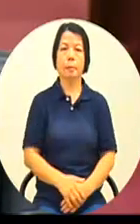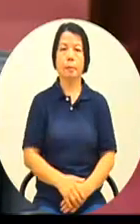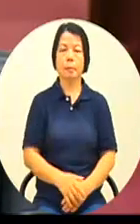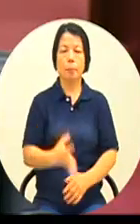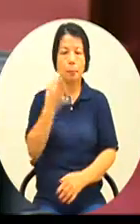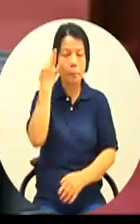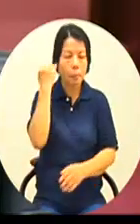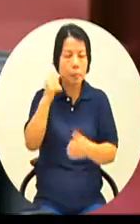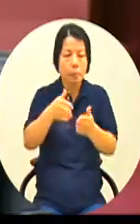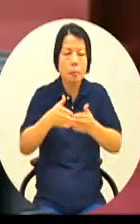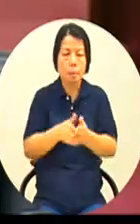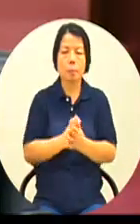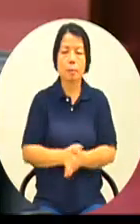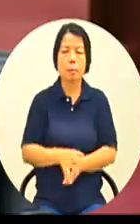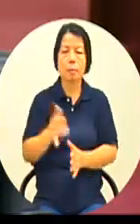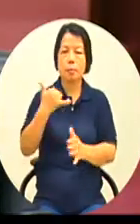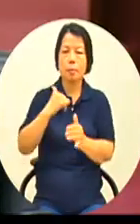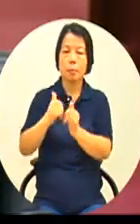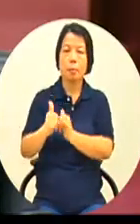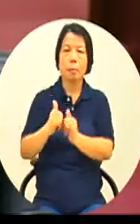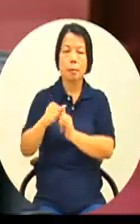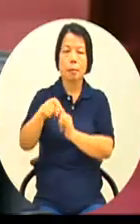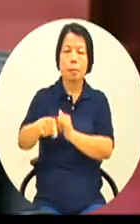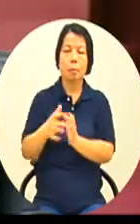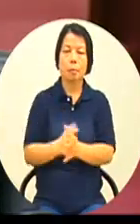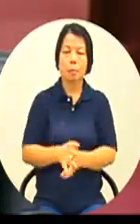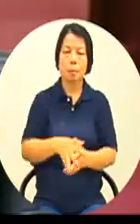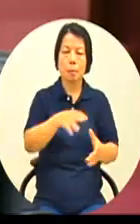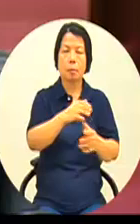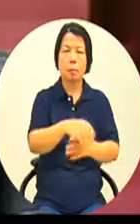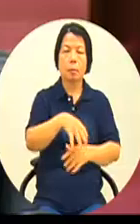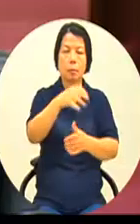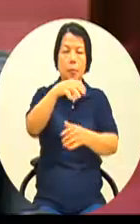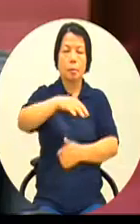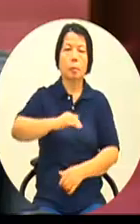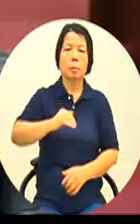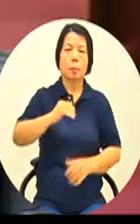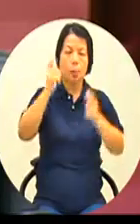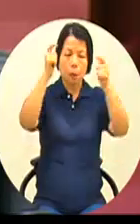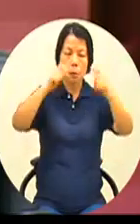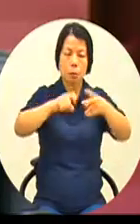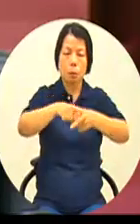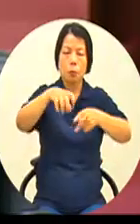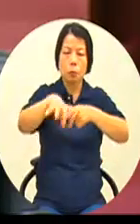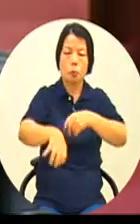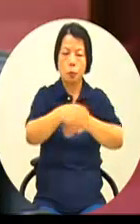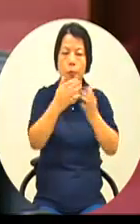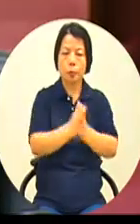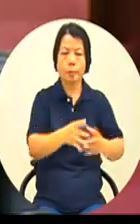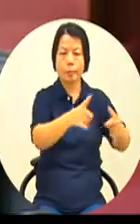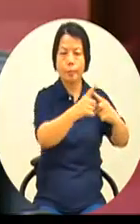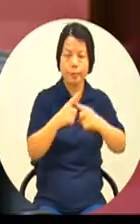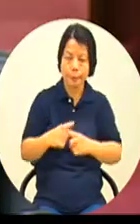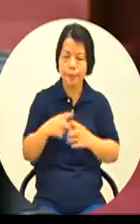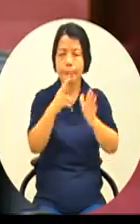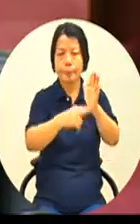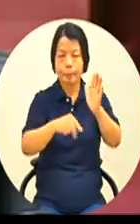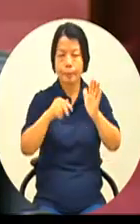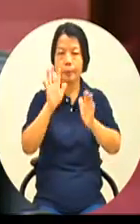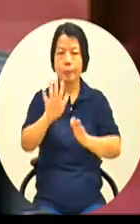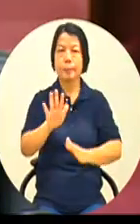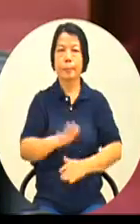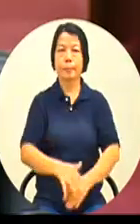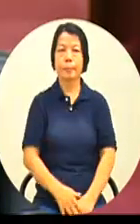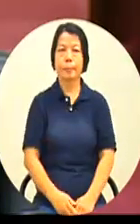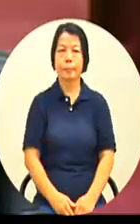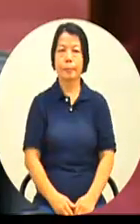徐志杰咧谈电也有邀请迄个交通局的人来，对不对？吼，伊有来讲了这个问题嘛。啊，但是咧，伊是讲，哦，